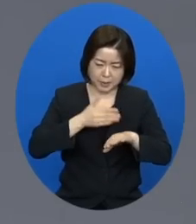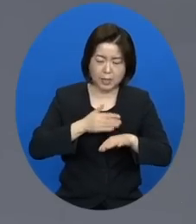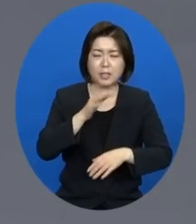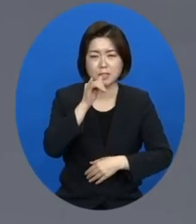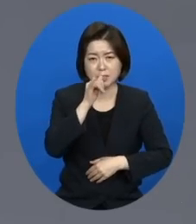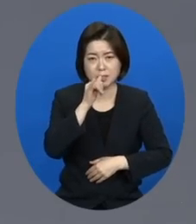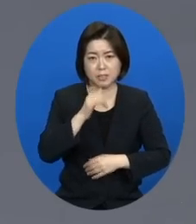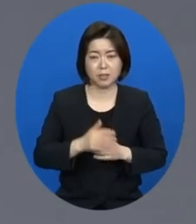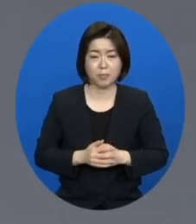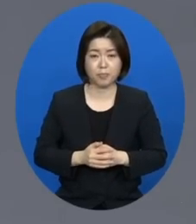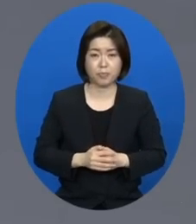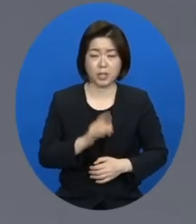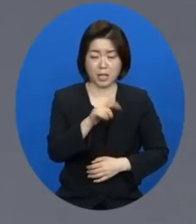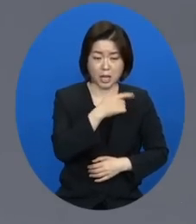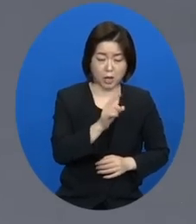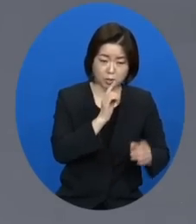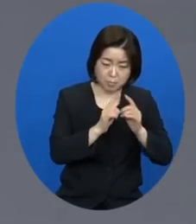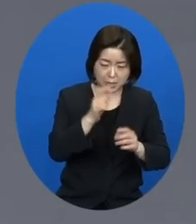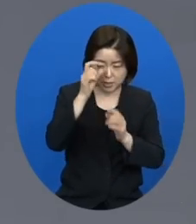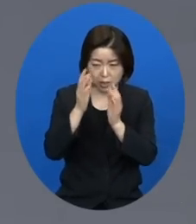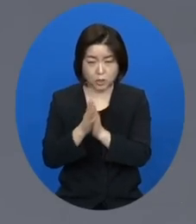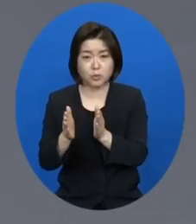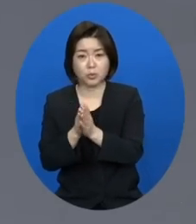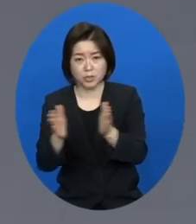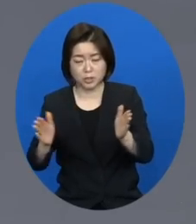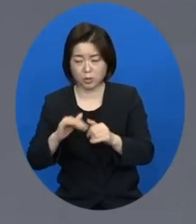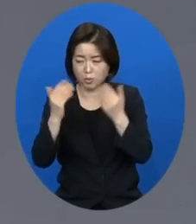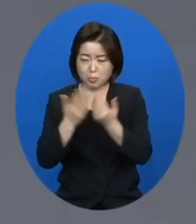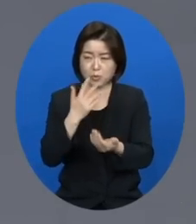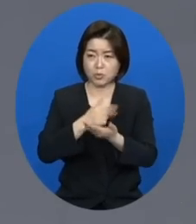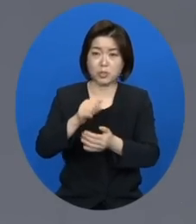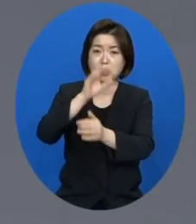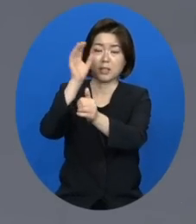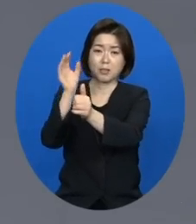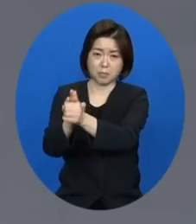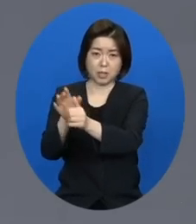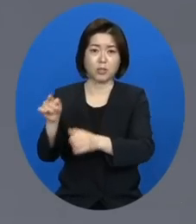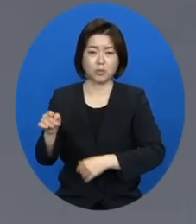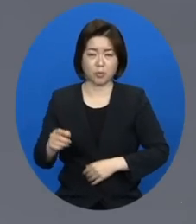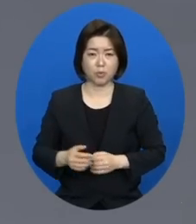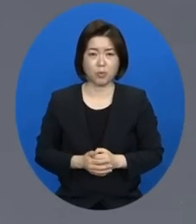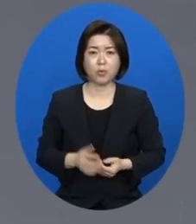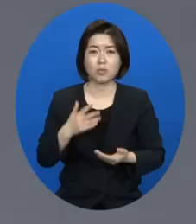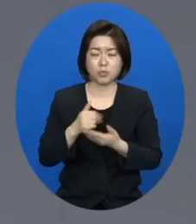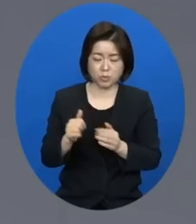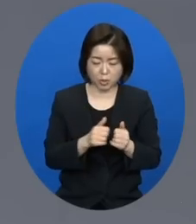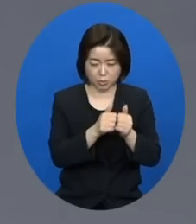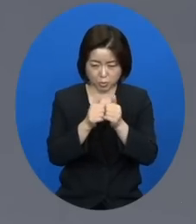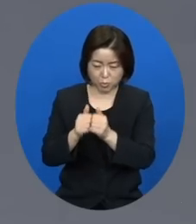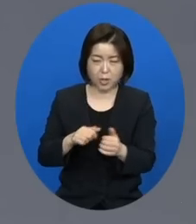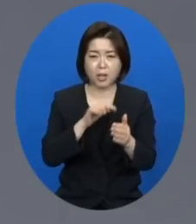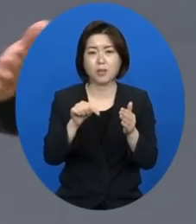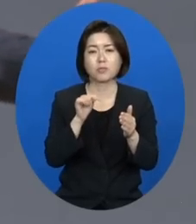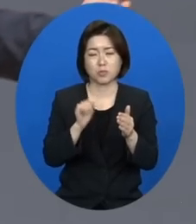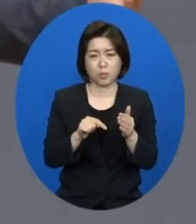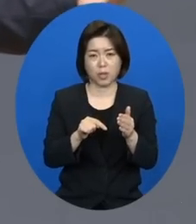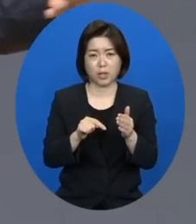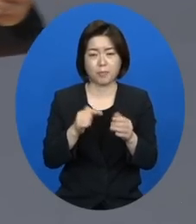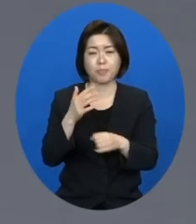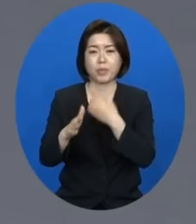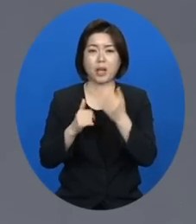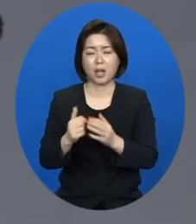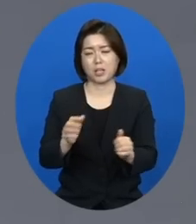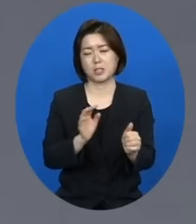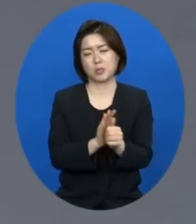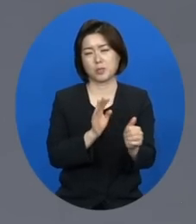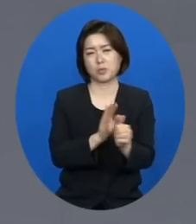단련시키시더랍니다. 하루를 말씀과 기도를 시작하고 모든 것을 주님께 맡기고 주님과 동행하는 가운데 하나님께서